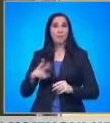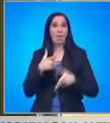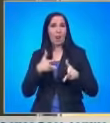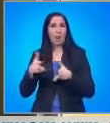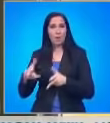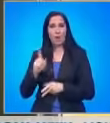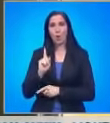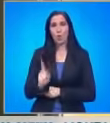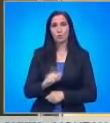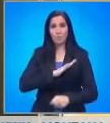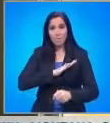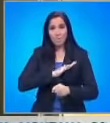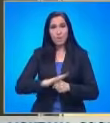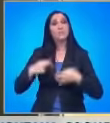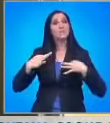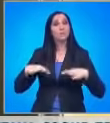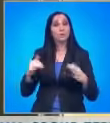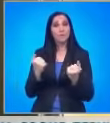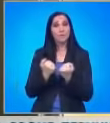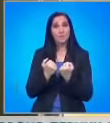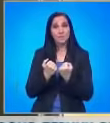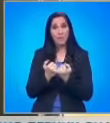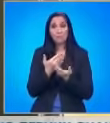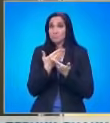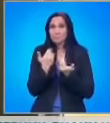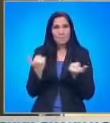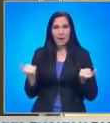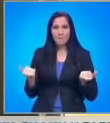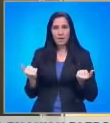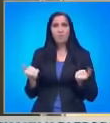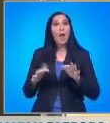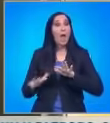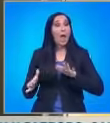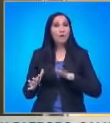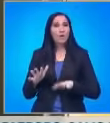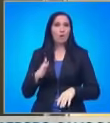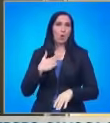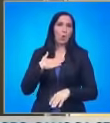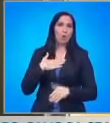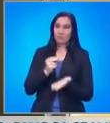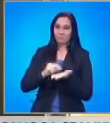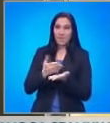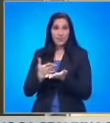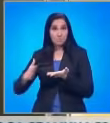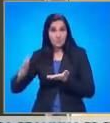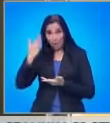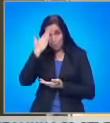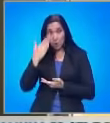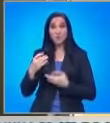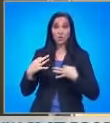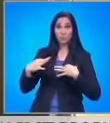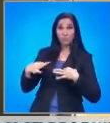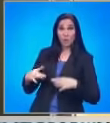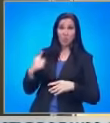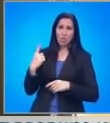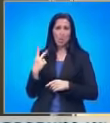са запълнени, свободни места няма. Евентуално, ако има изписан болен, тогава се освобождават